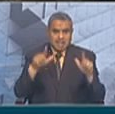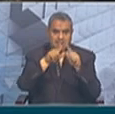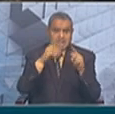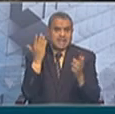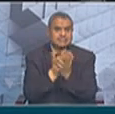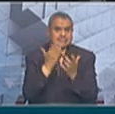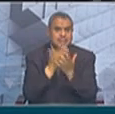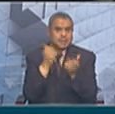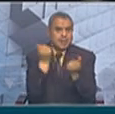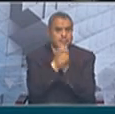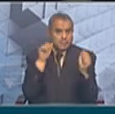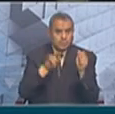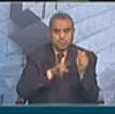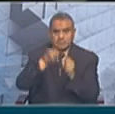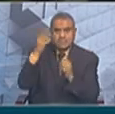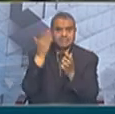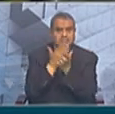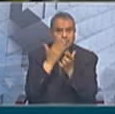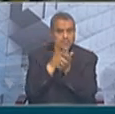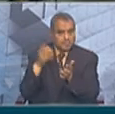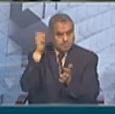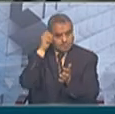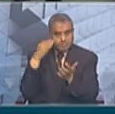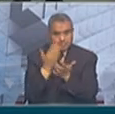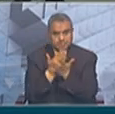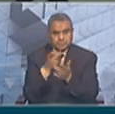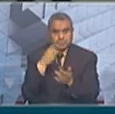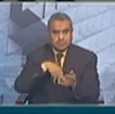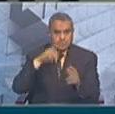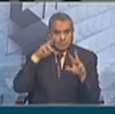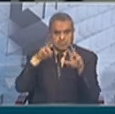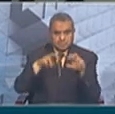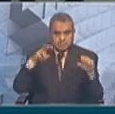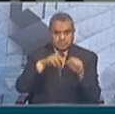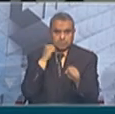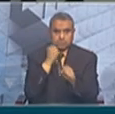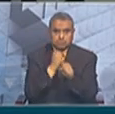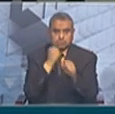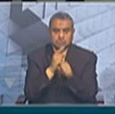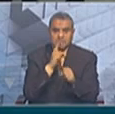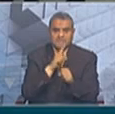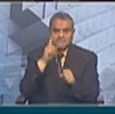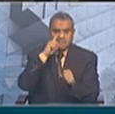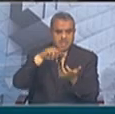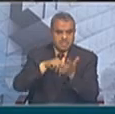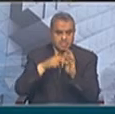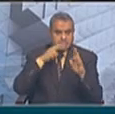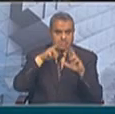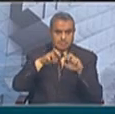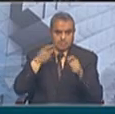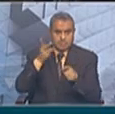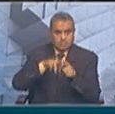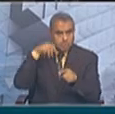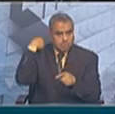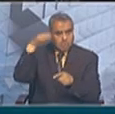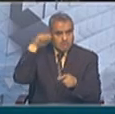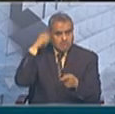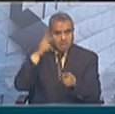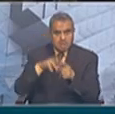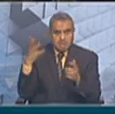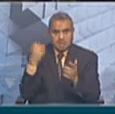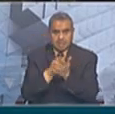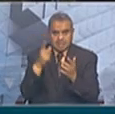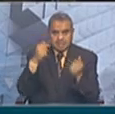ما وصفها بالمأساة، مؤكدا أن فريق بحث بدأ العمل بالفعل في الموقع. وقال الرئيس إن الطائرة كانت في